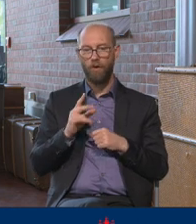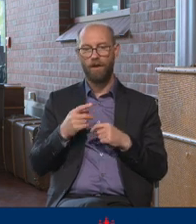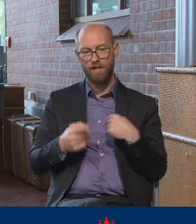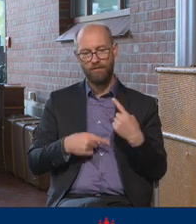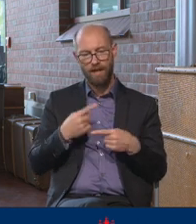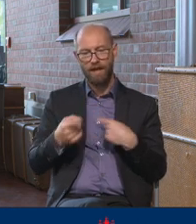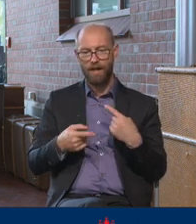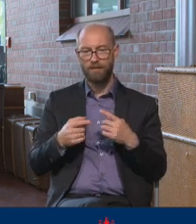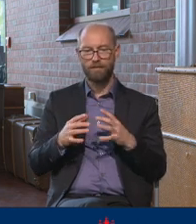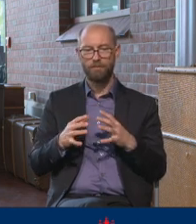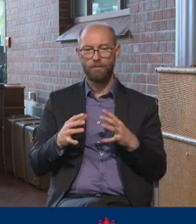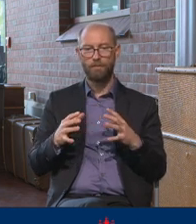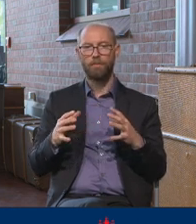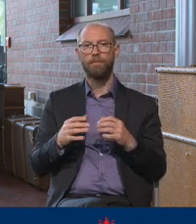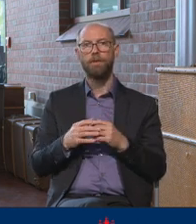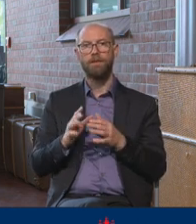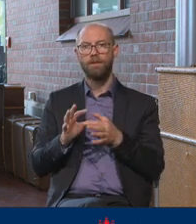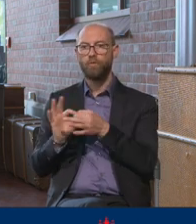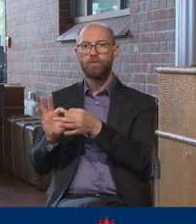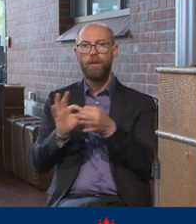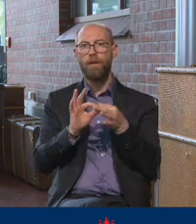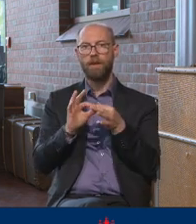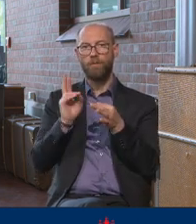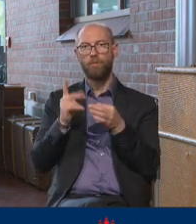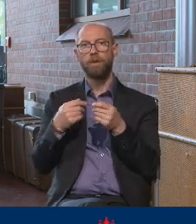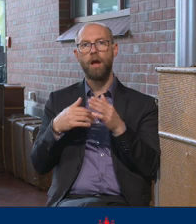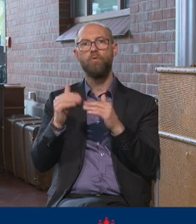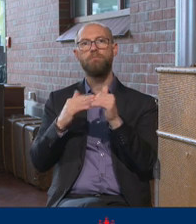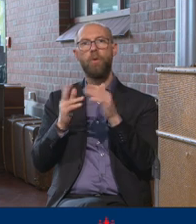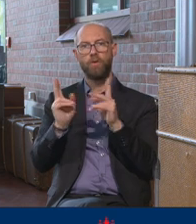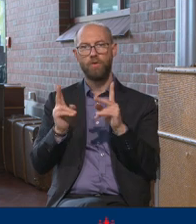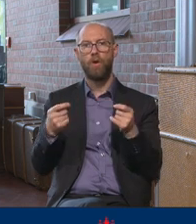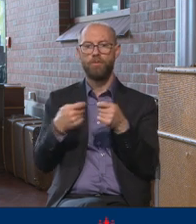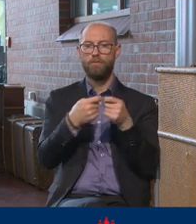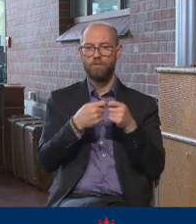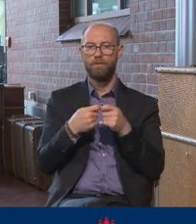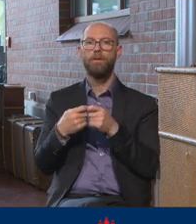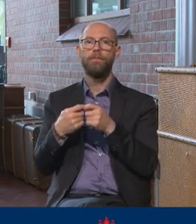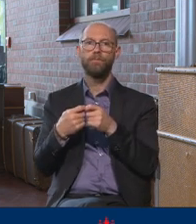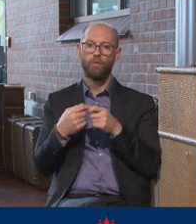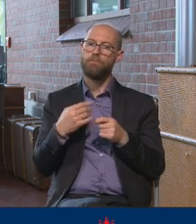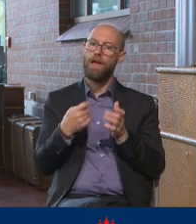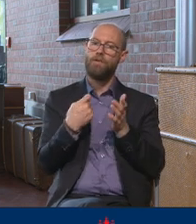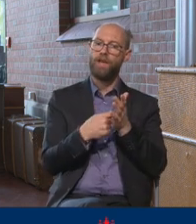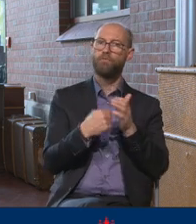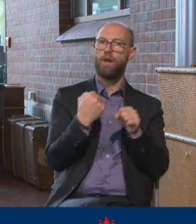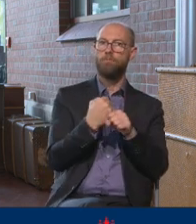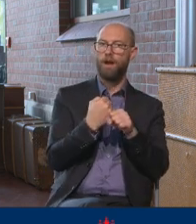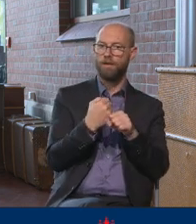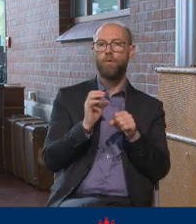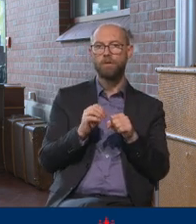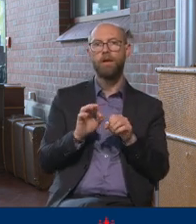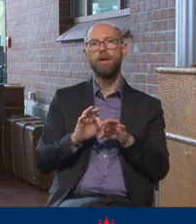gilt eigentlich diese zusammenhänge herzustellen und dies in wert zu setzen und nutzbar zu machen